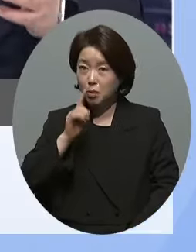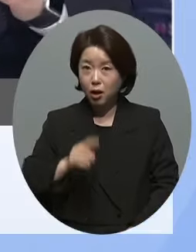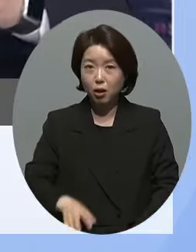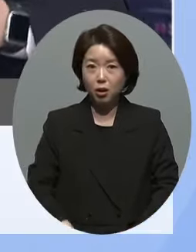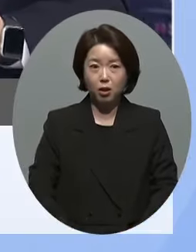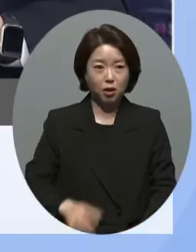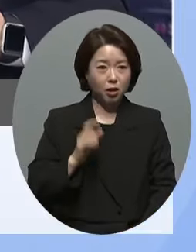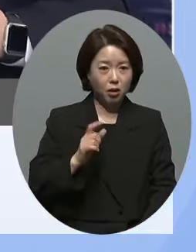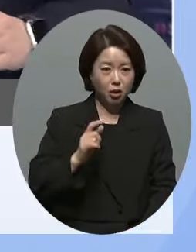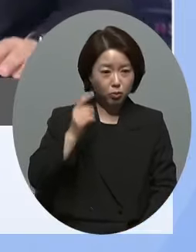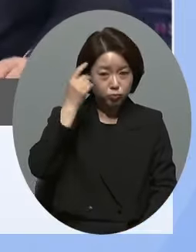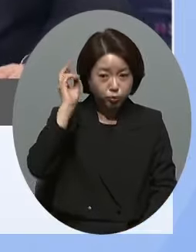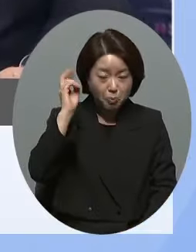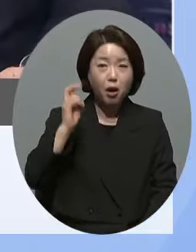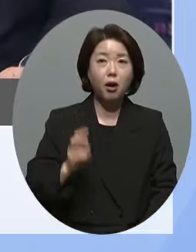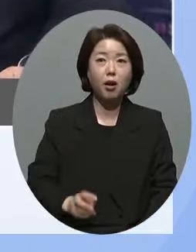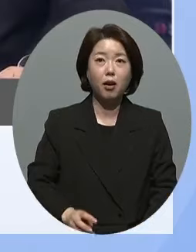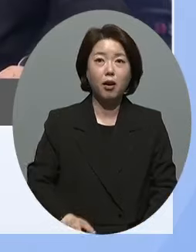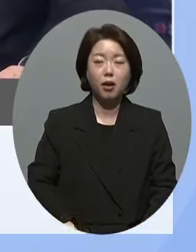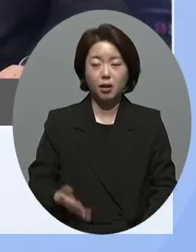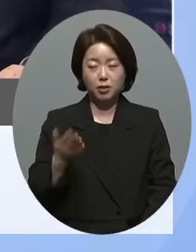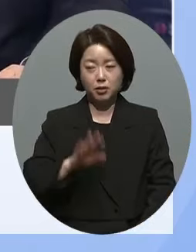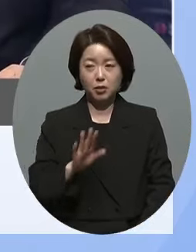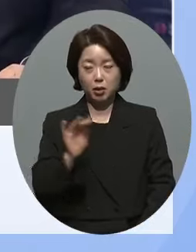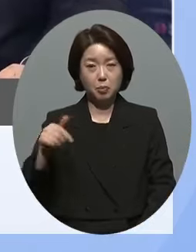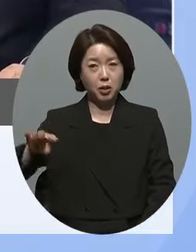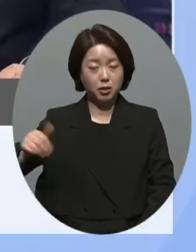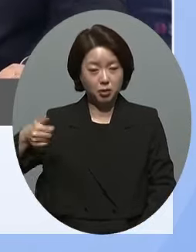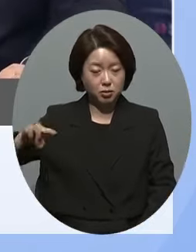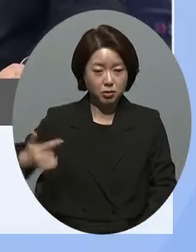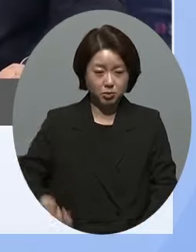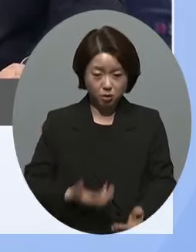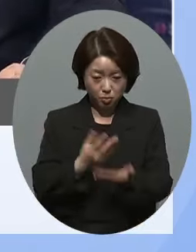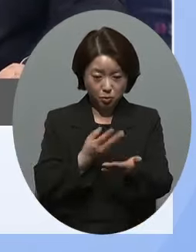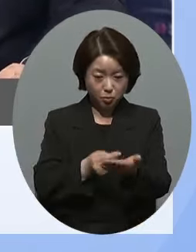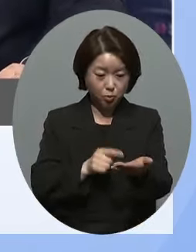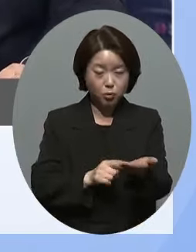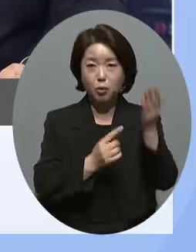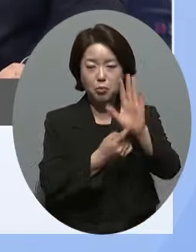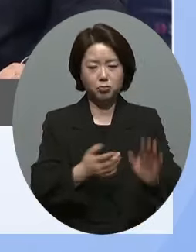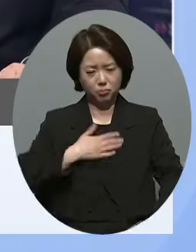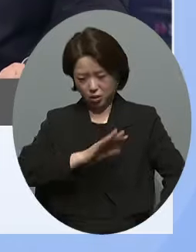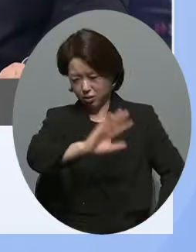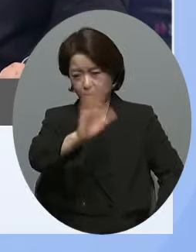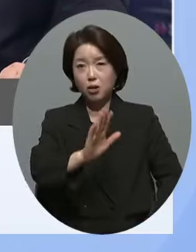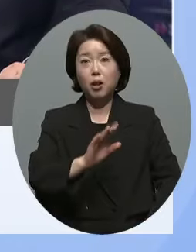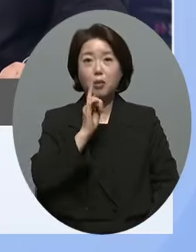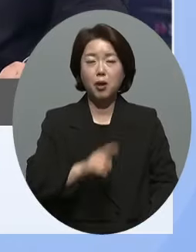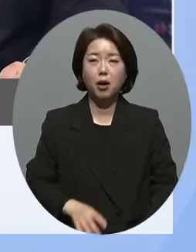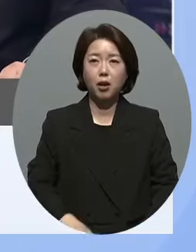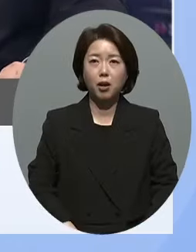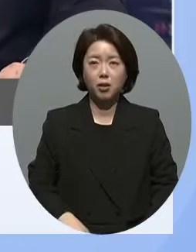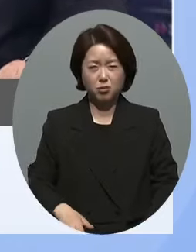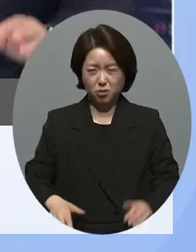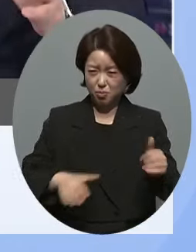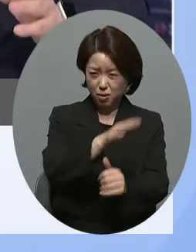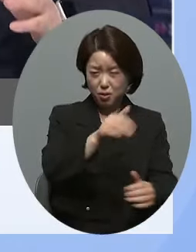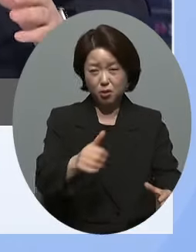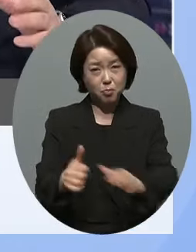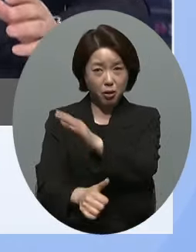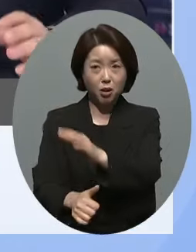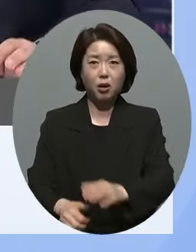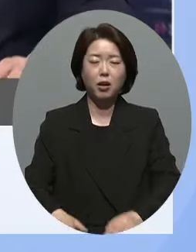의원이라고 추측이 되는 거 아니겠습니까 근데 배현진 의원이 결국은 노치 6을 공개하면서 본인은 아니다라고 말하고 또 거기에 덧붙여서 엄청난 공격을 했기 때문에 이게